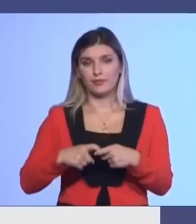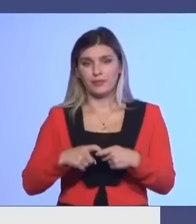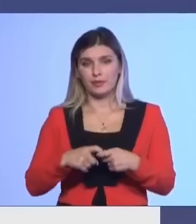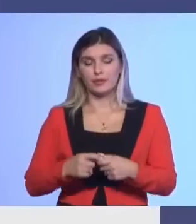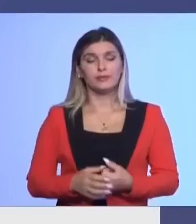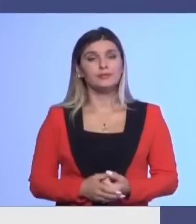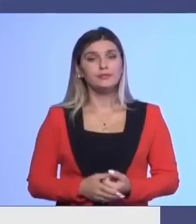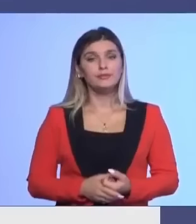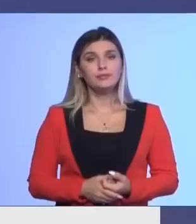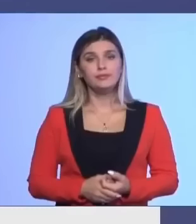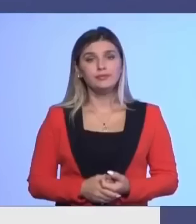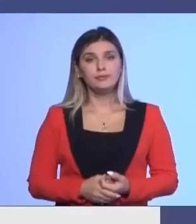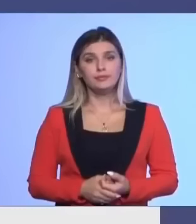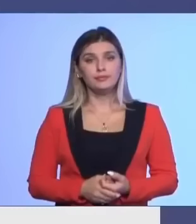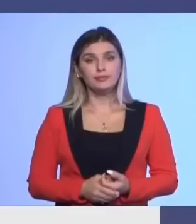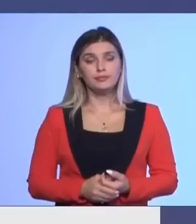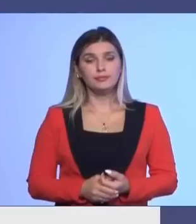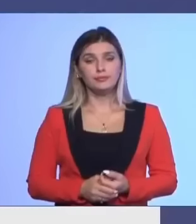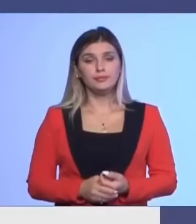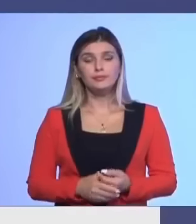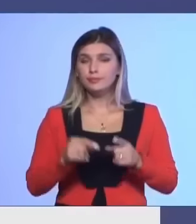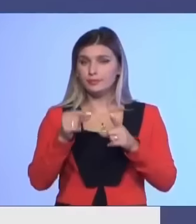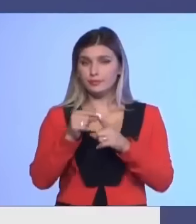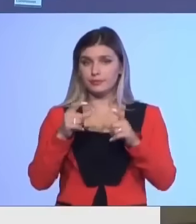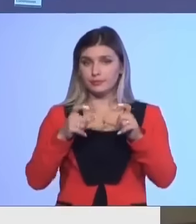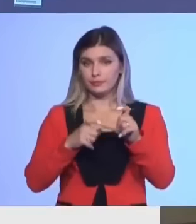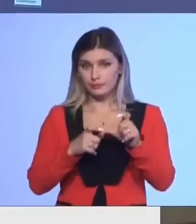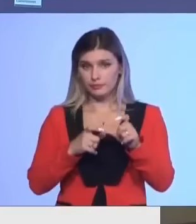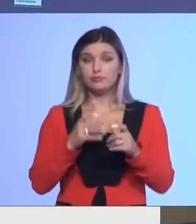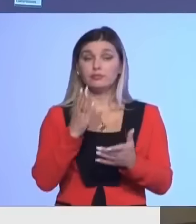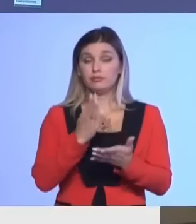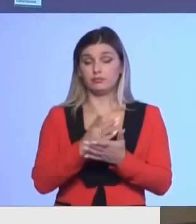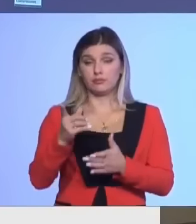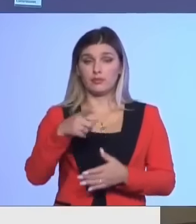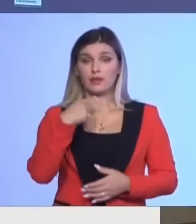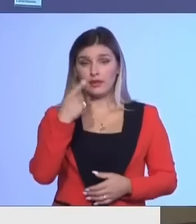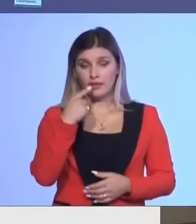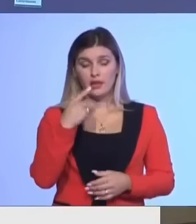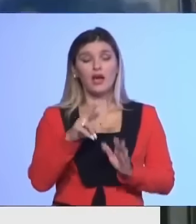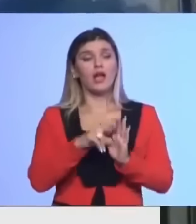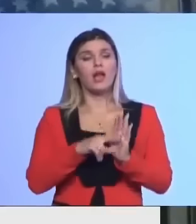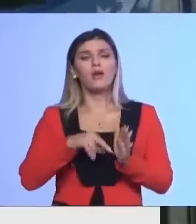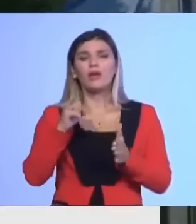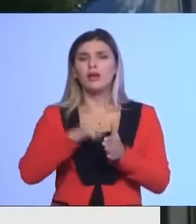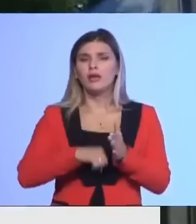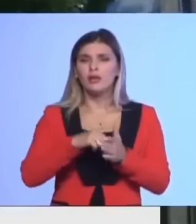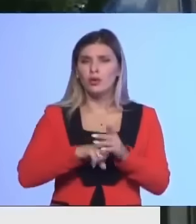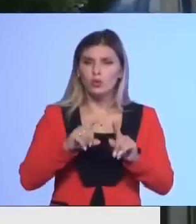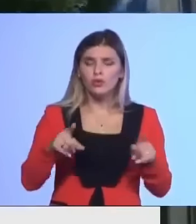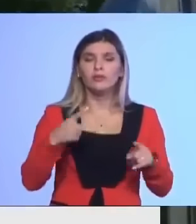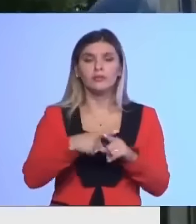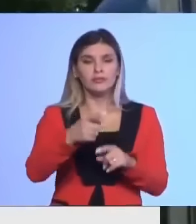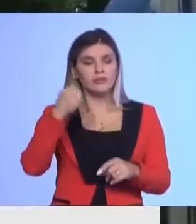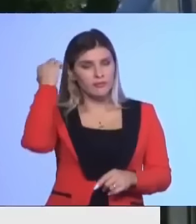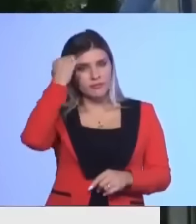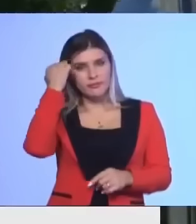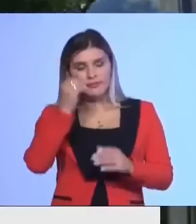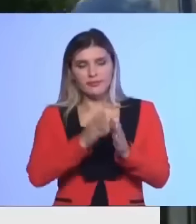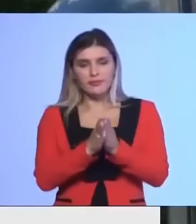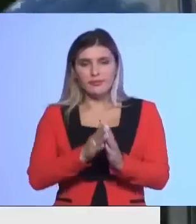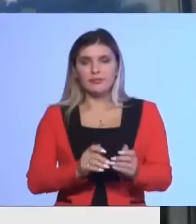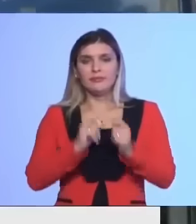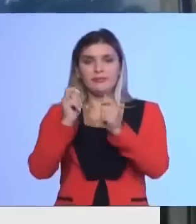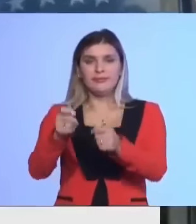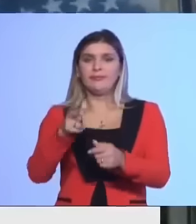të Kosovës. Peter Stano tërthorazi përmendi çështjen e masave, aplikimin e Kosovës për marrjen e statusit